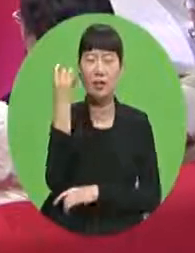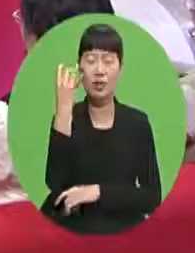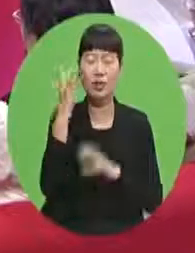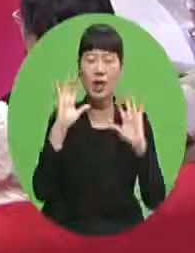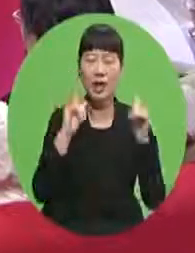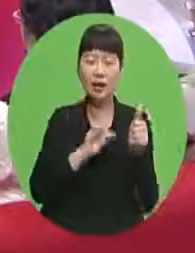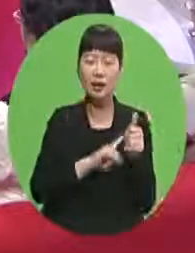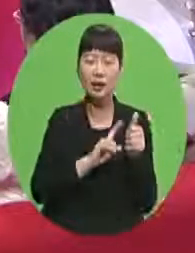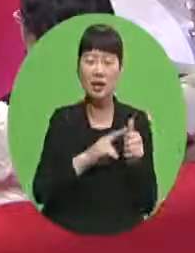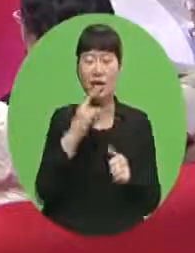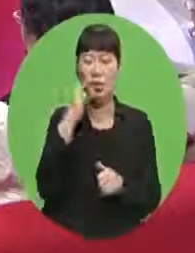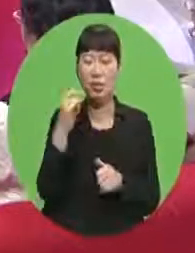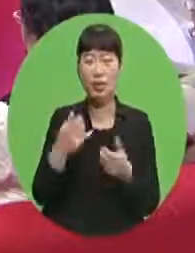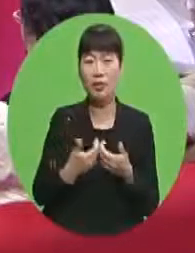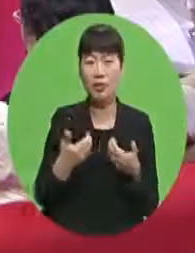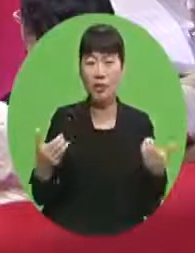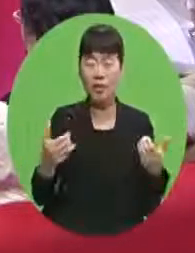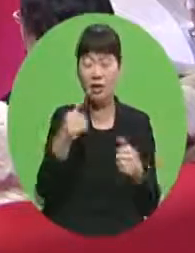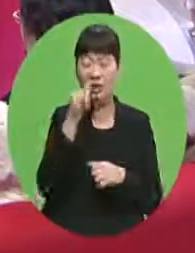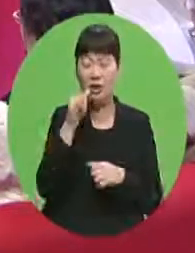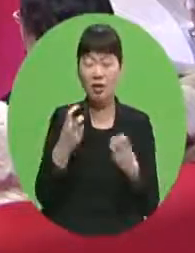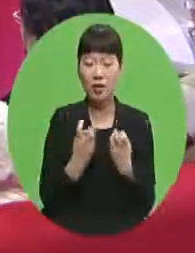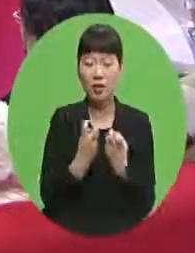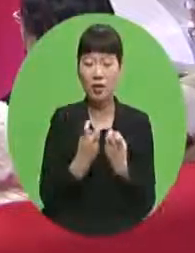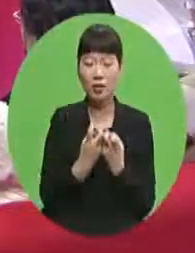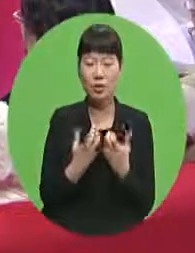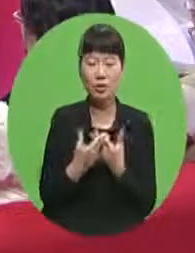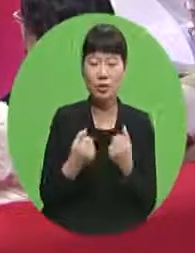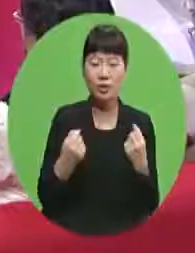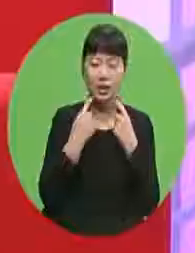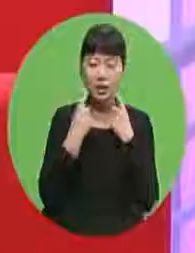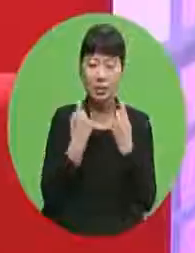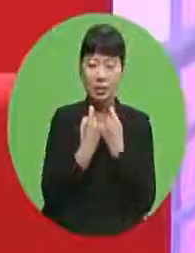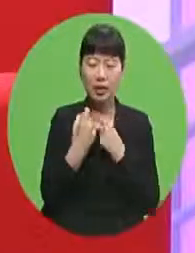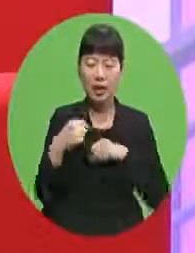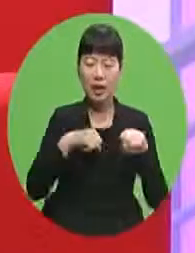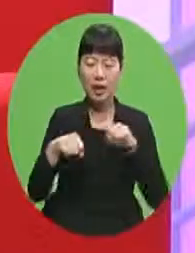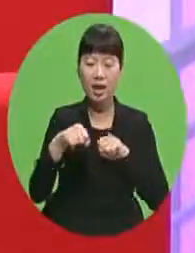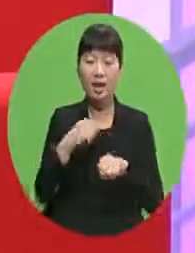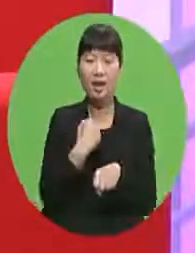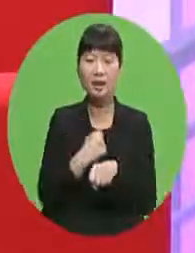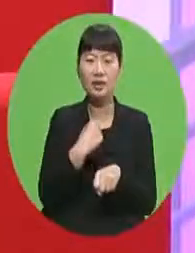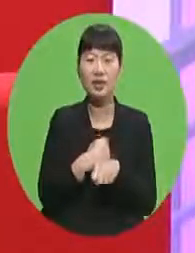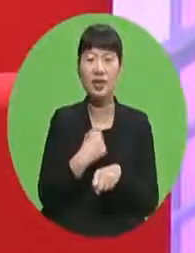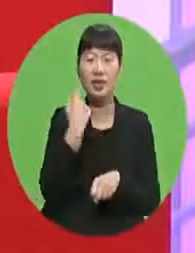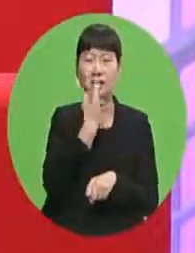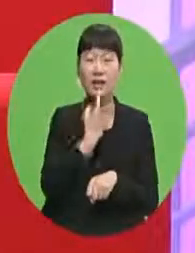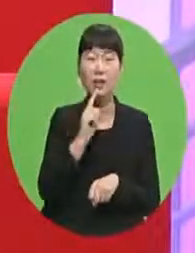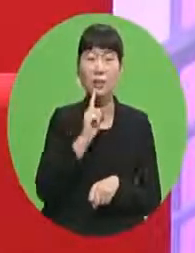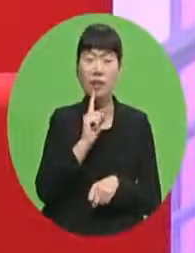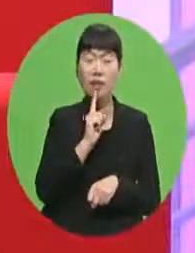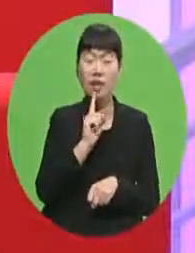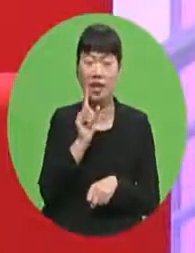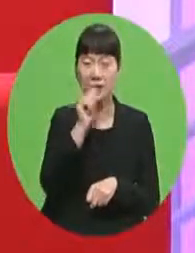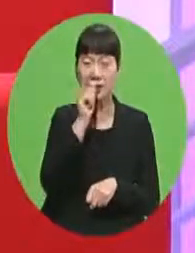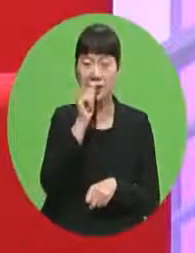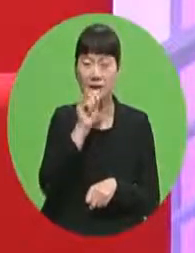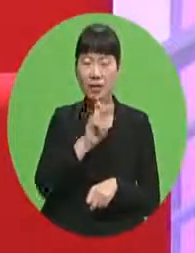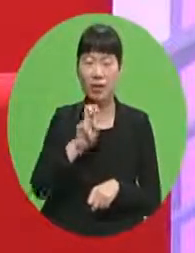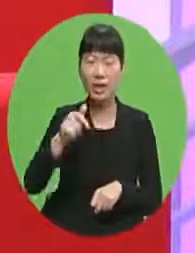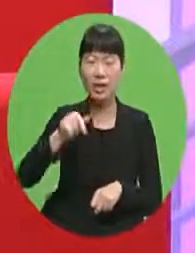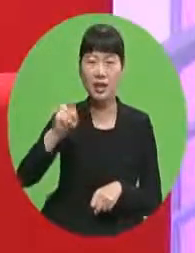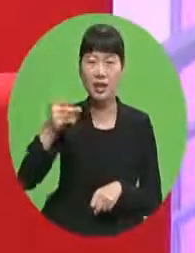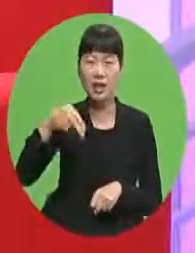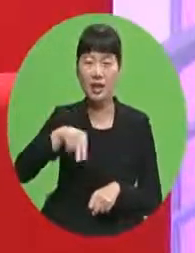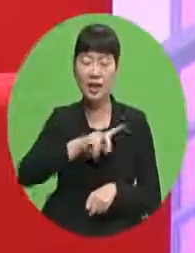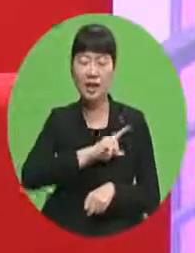아이들이 엄마랑 떨어지면서 어떻게 분리 개별화되어 가느냐 이런 이론을 이제 말씀하신 마가렛 말러 박사